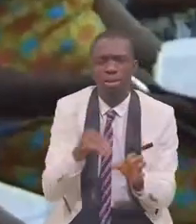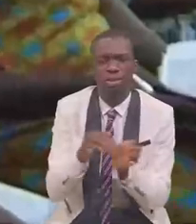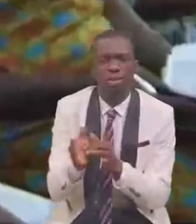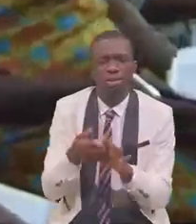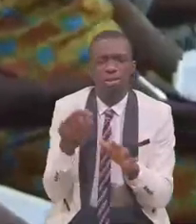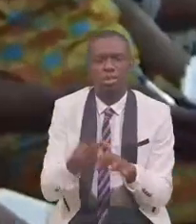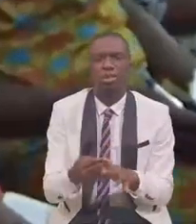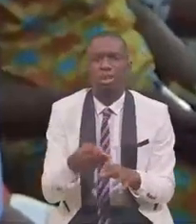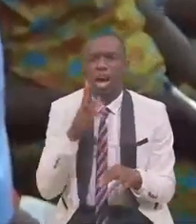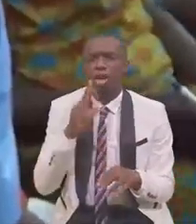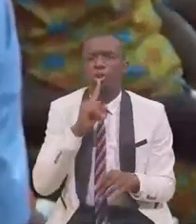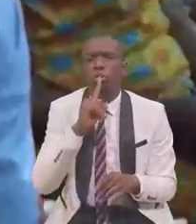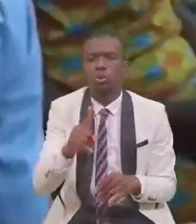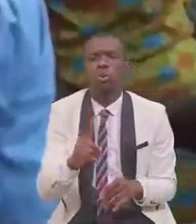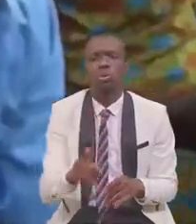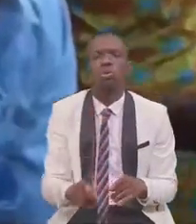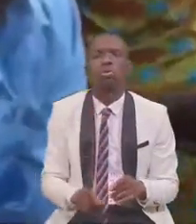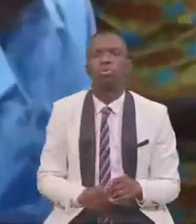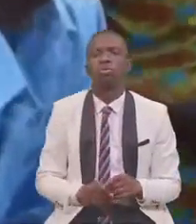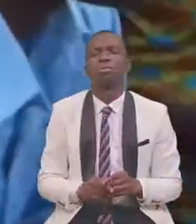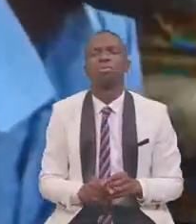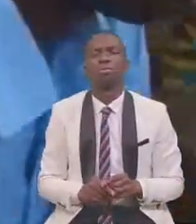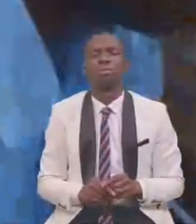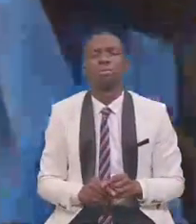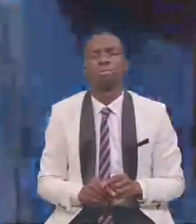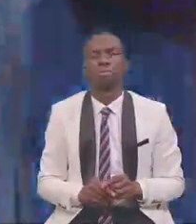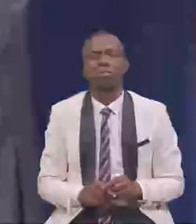vous en êtes pas sûr. Voyons,